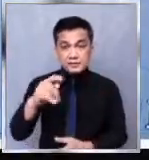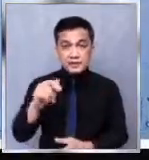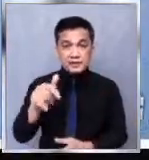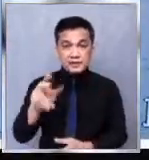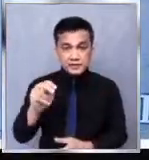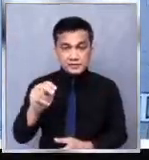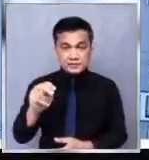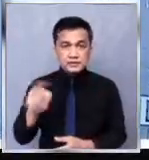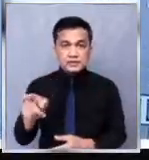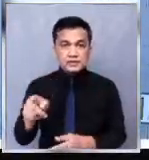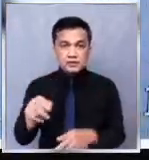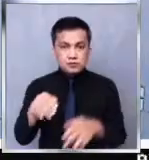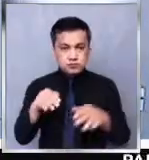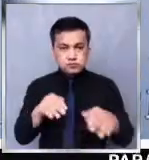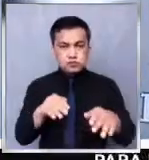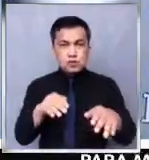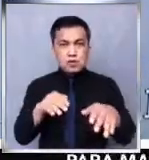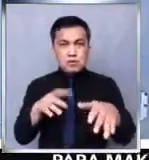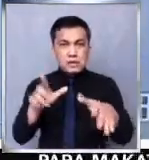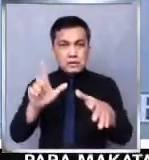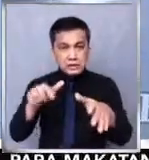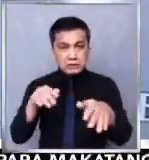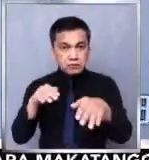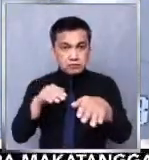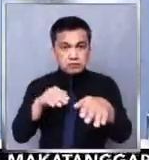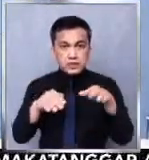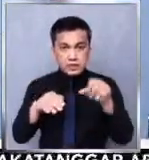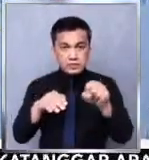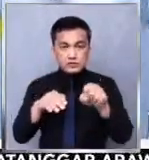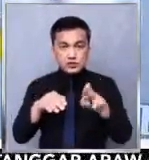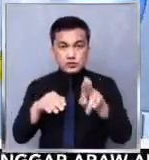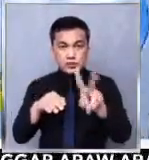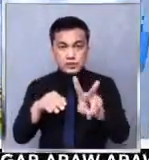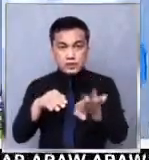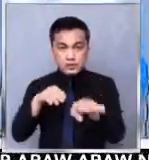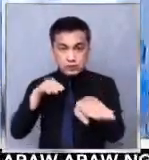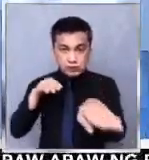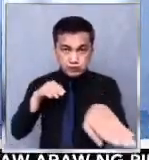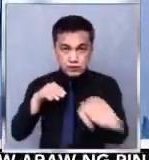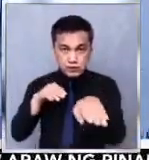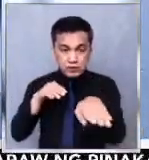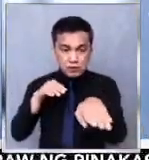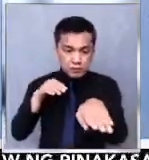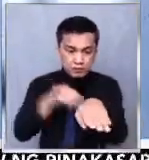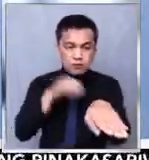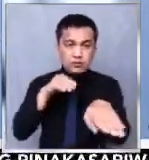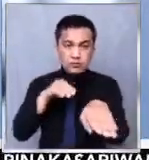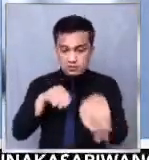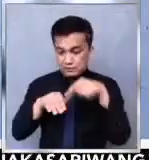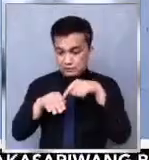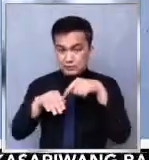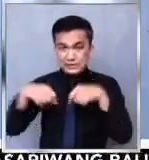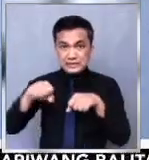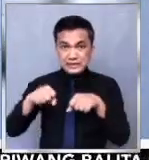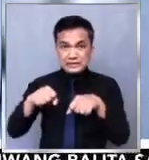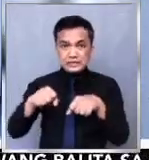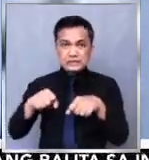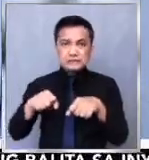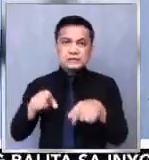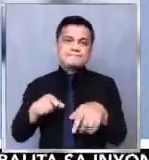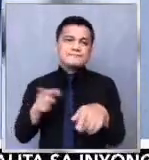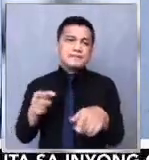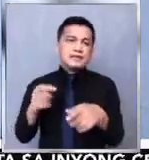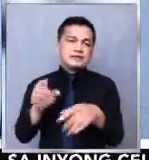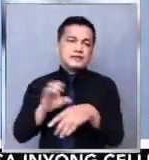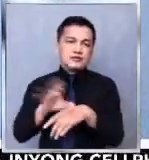sasakyan. Maya-maya, huminto ang SUV at bumangga sa likuran nito ang tricycle. Nagdulot ito ng pagbigat ng trapiko.